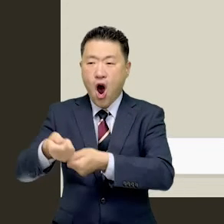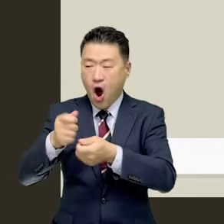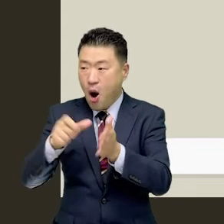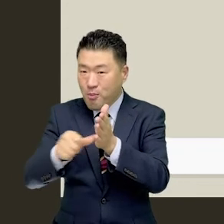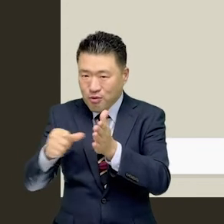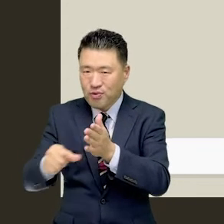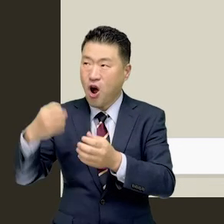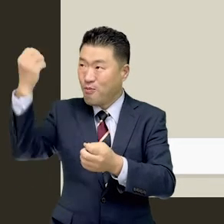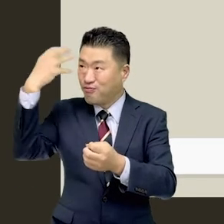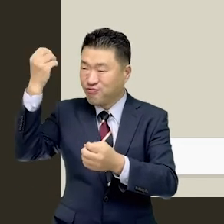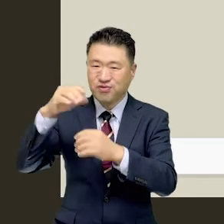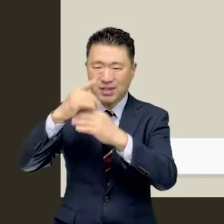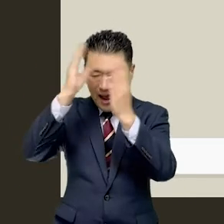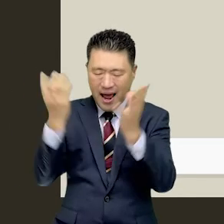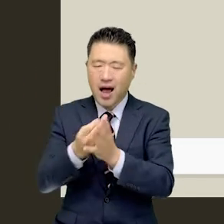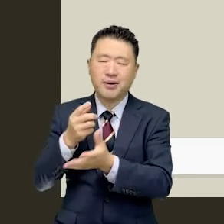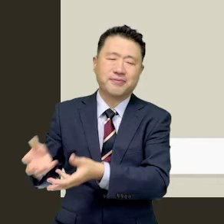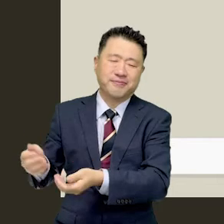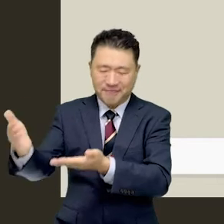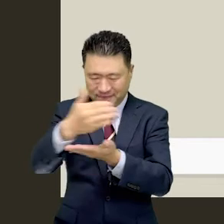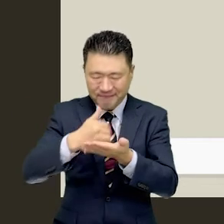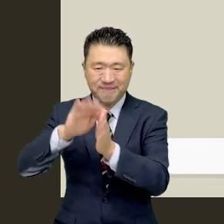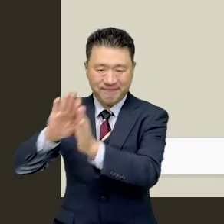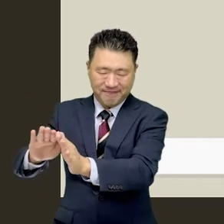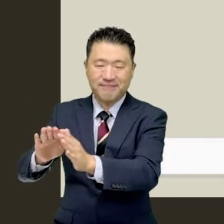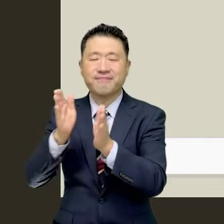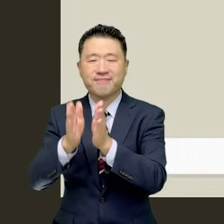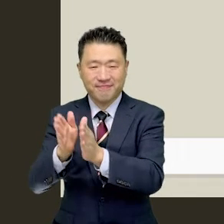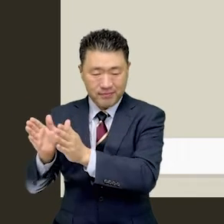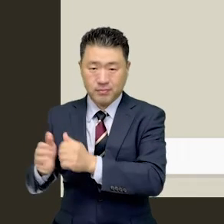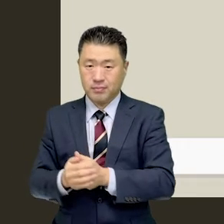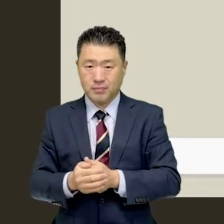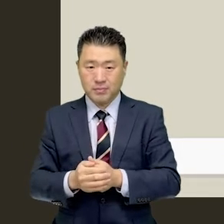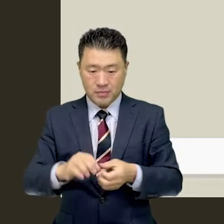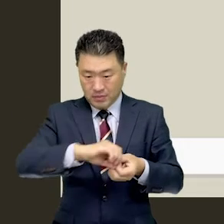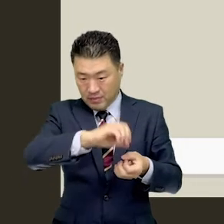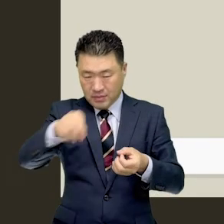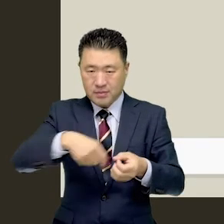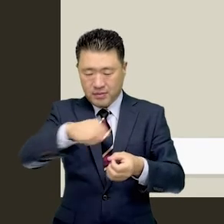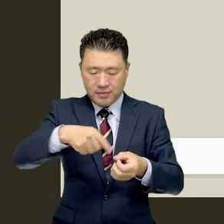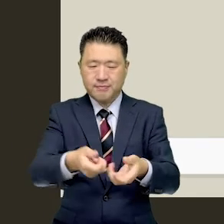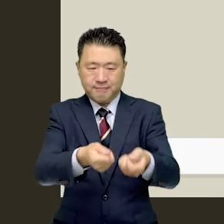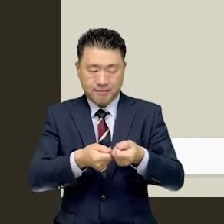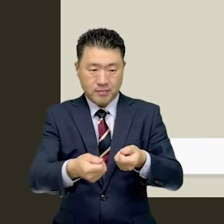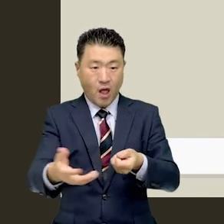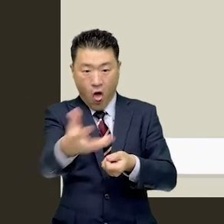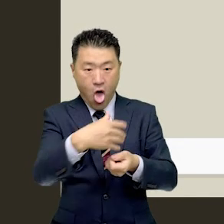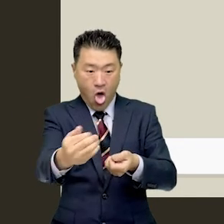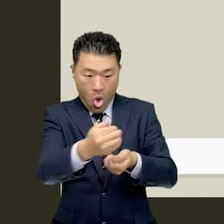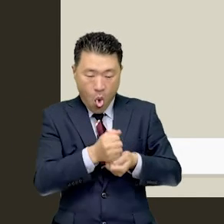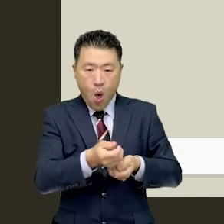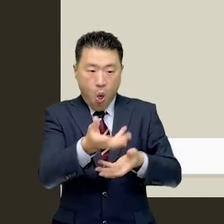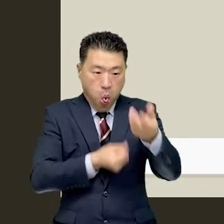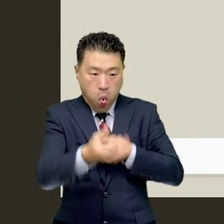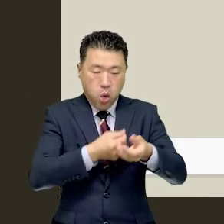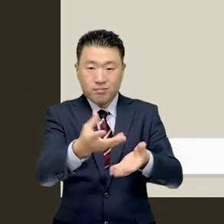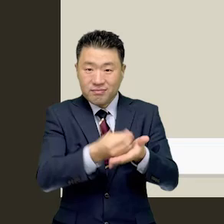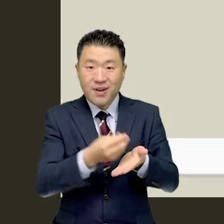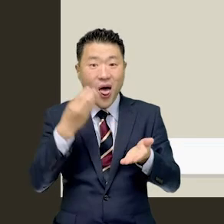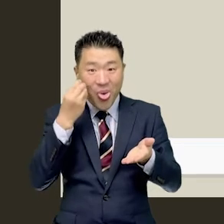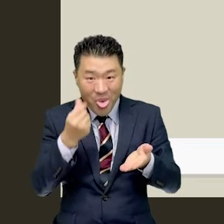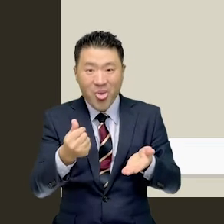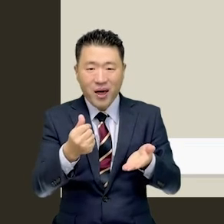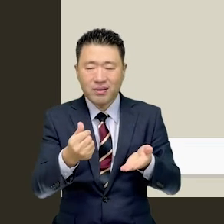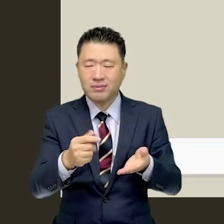샤워도구 등을 정리합니다. 자동 호스릴 등을 활용하고 돌출 부분 제거 및 돌출 부분에 대한